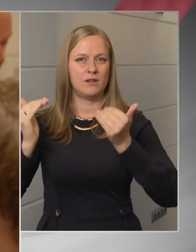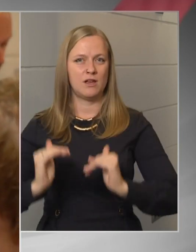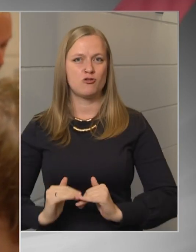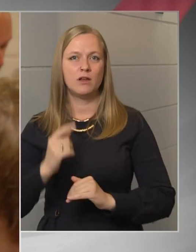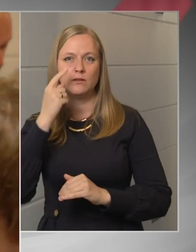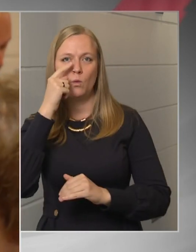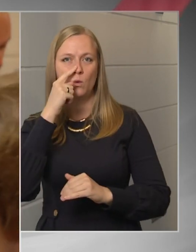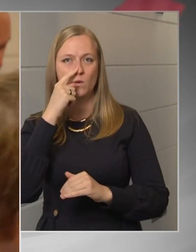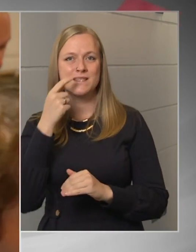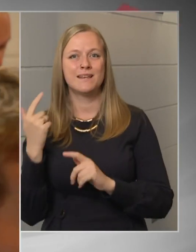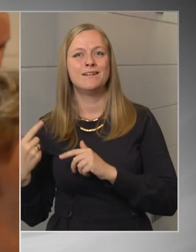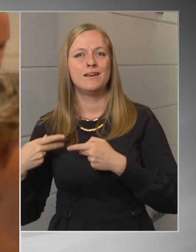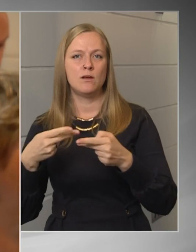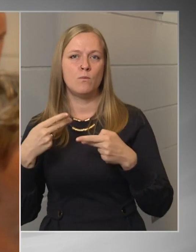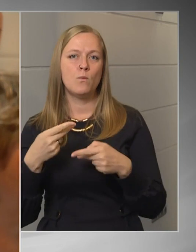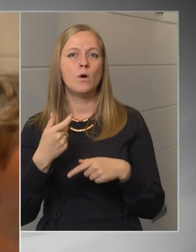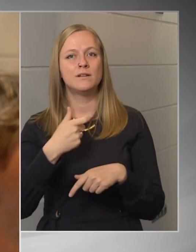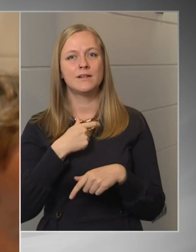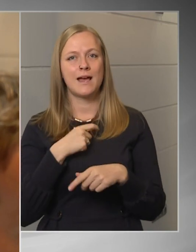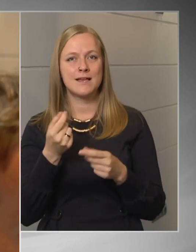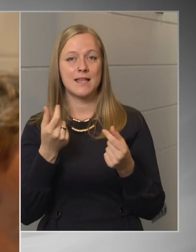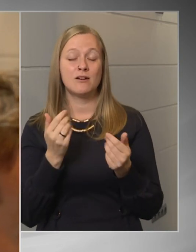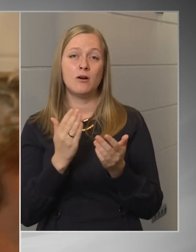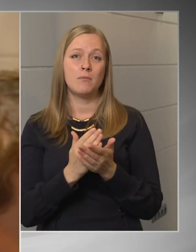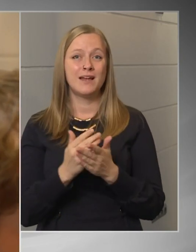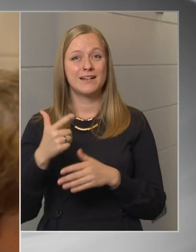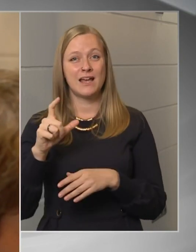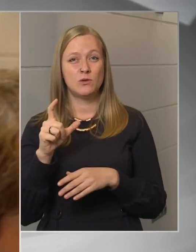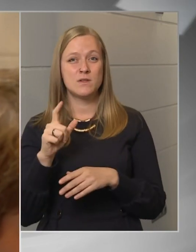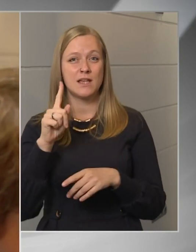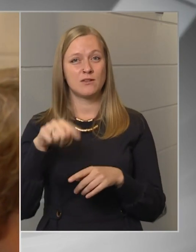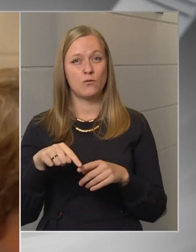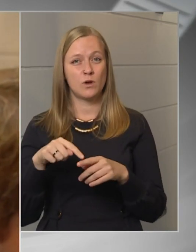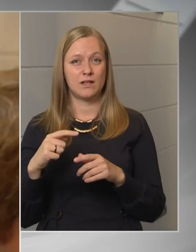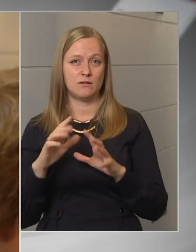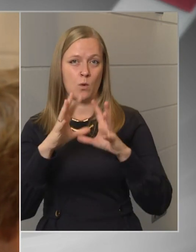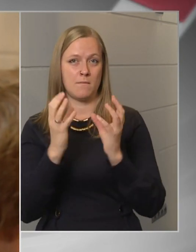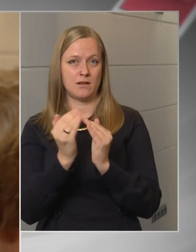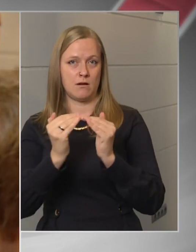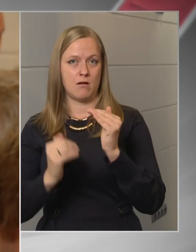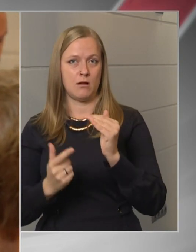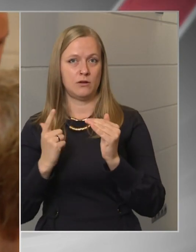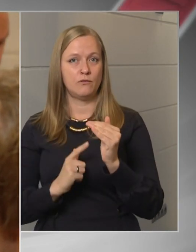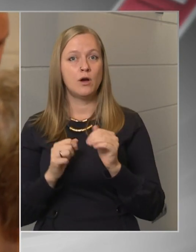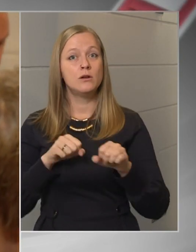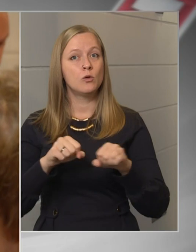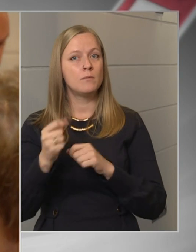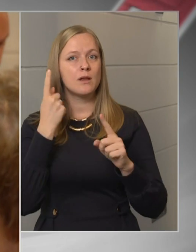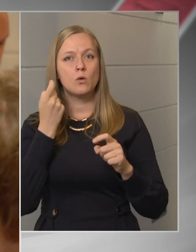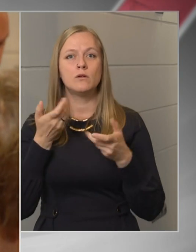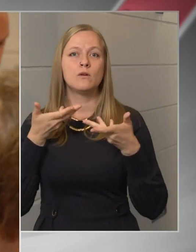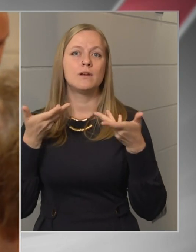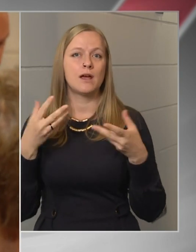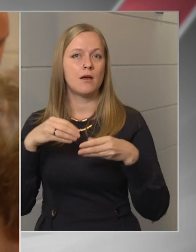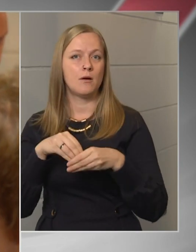orosz importgázára, nyára már 200 forint per köbméter alatt volt. A kormány gondolkodik-e abban, hogy